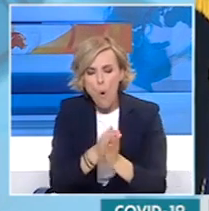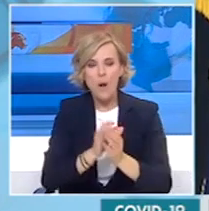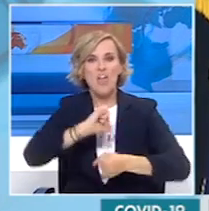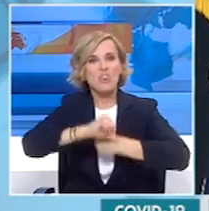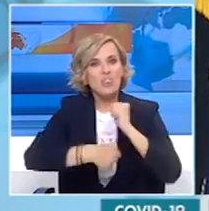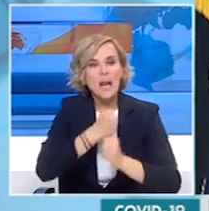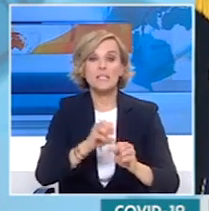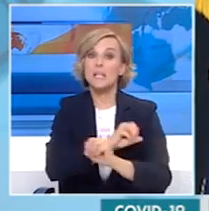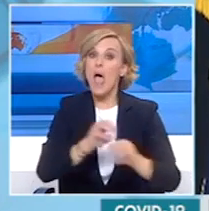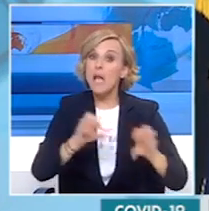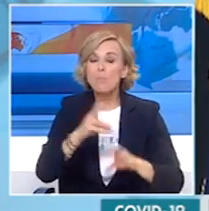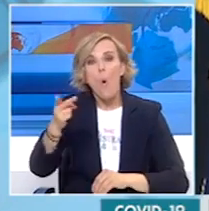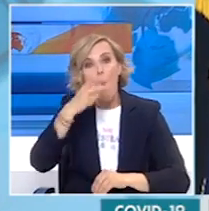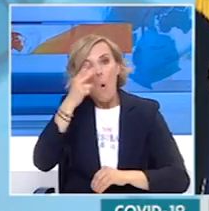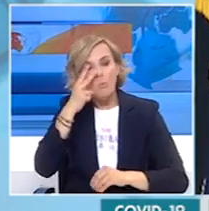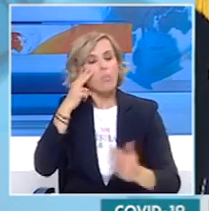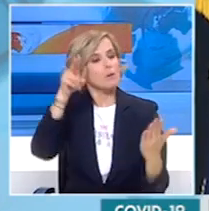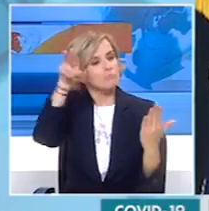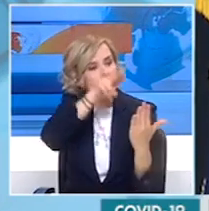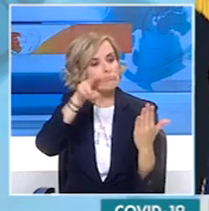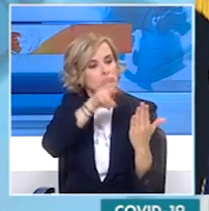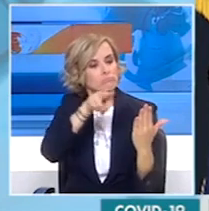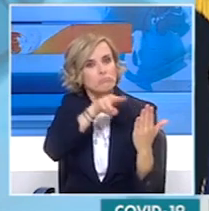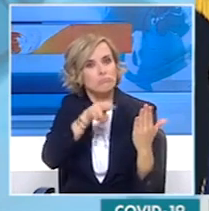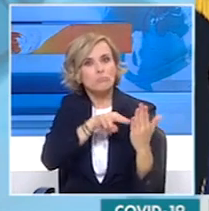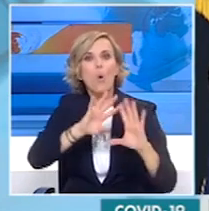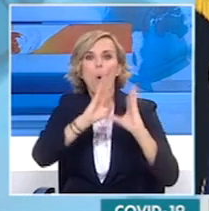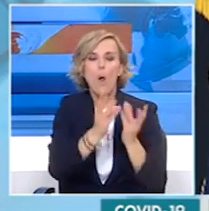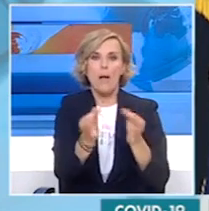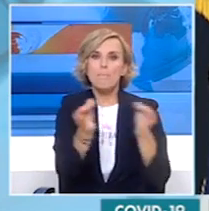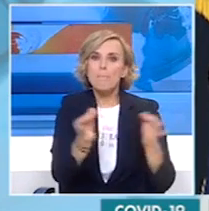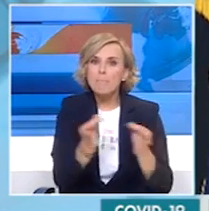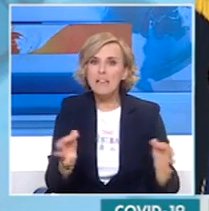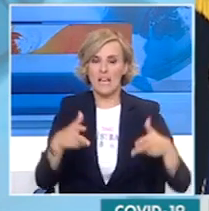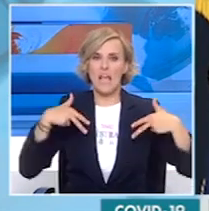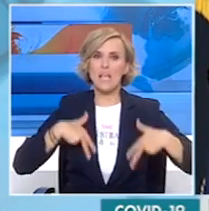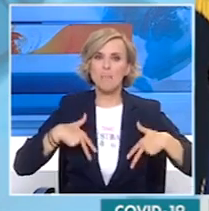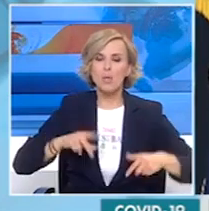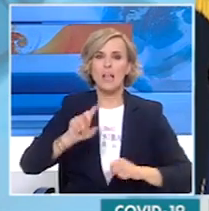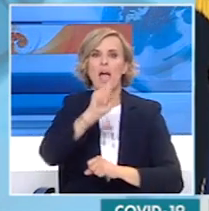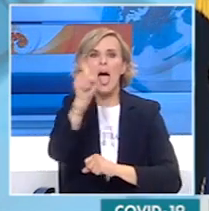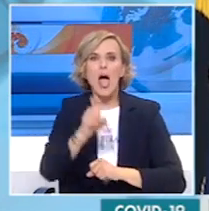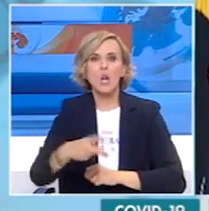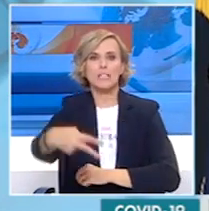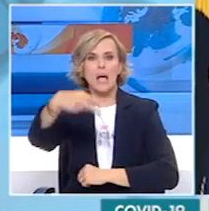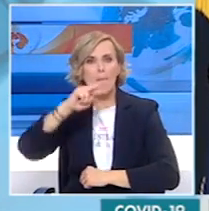κορονοϊού. Εκεί θα μπορείτε να βρείτε πληροφορίες για όλα τα μέτρα των Υπουργείων, ερωτοαπαντήσεις